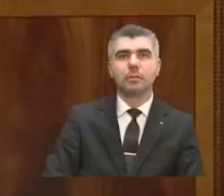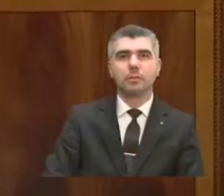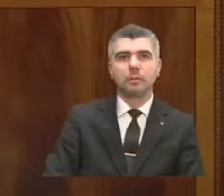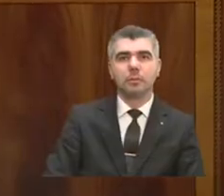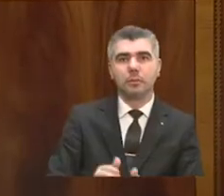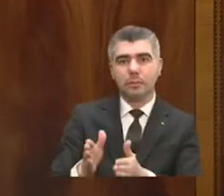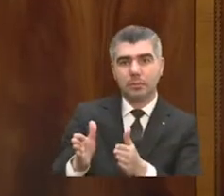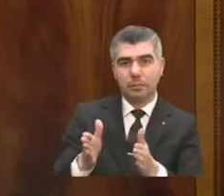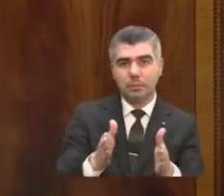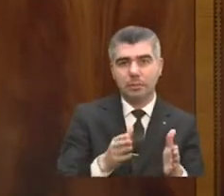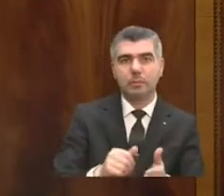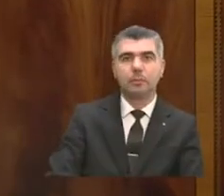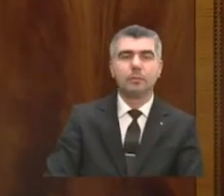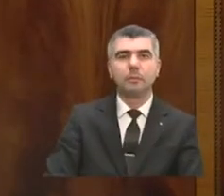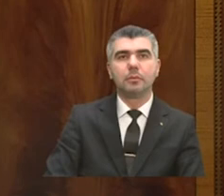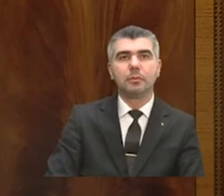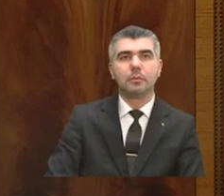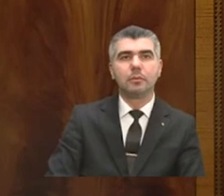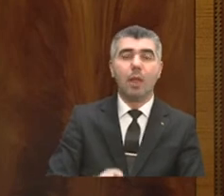vous remercie.